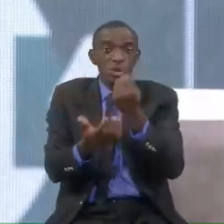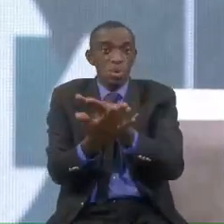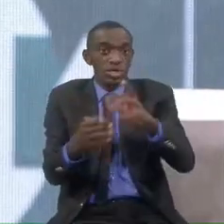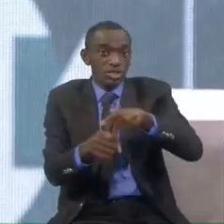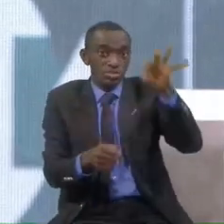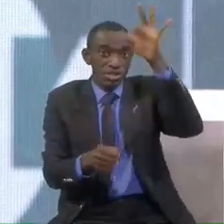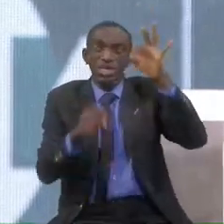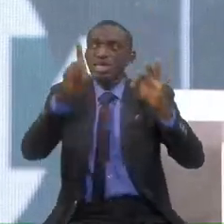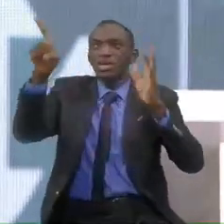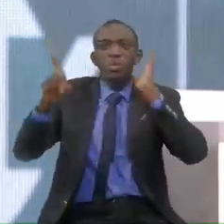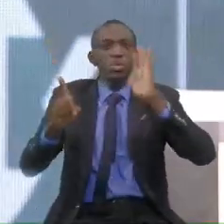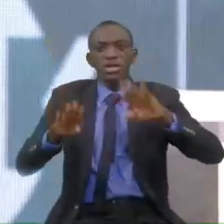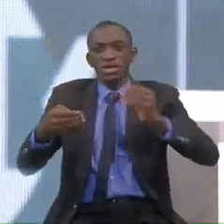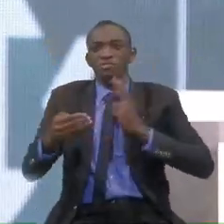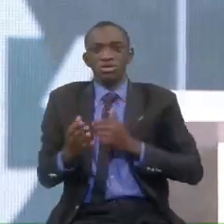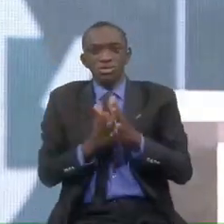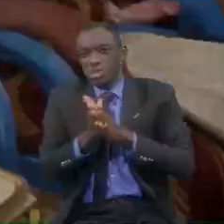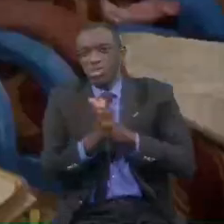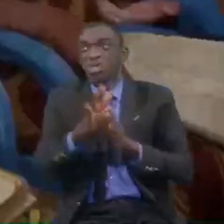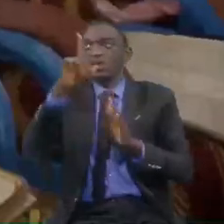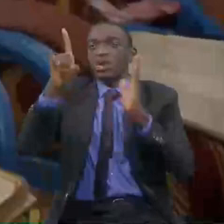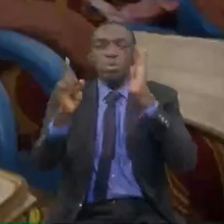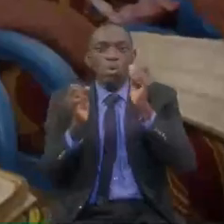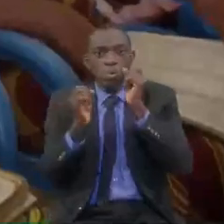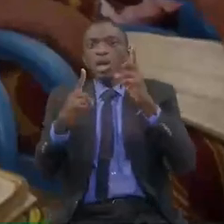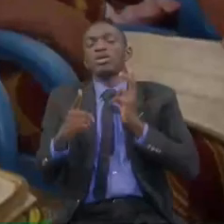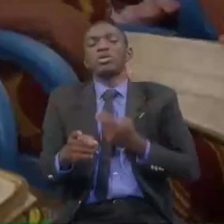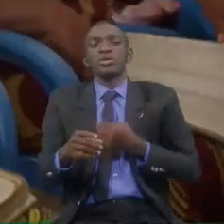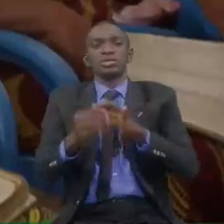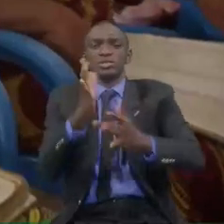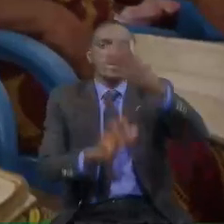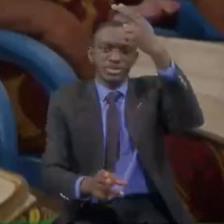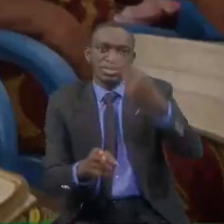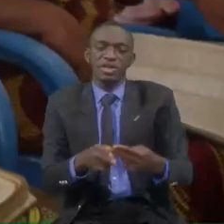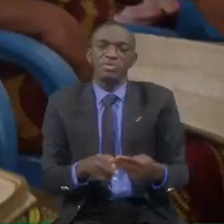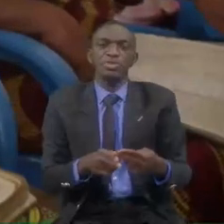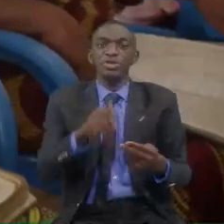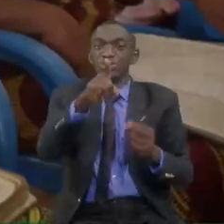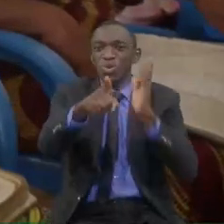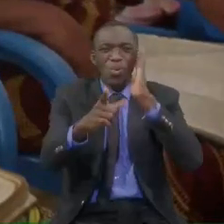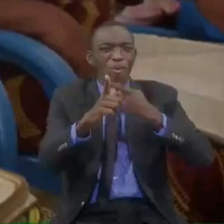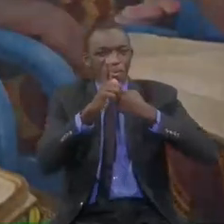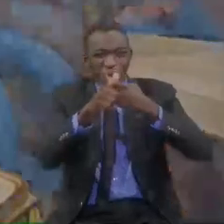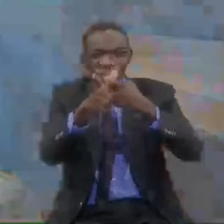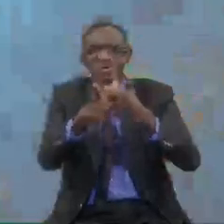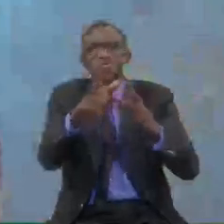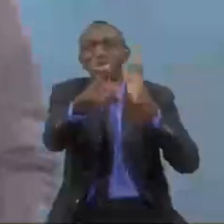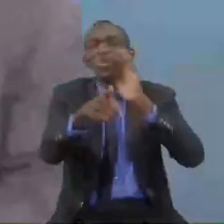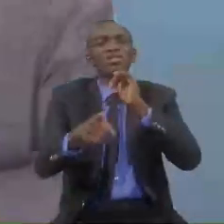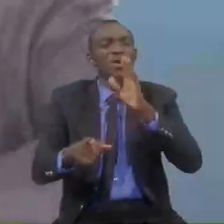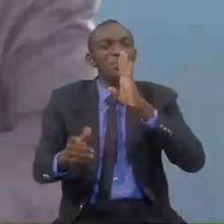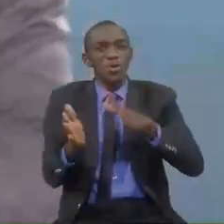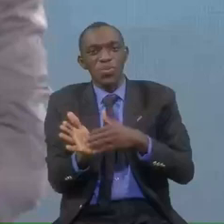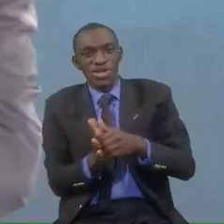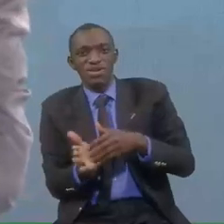Saint-Esprit, c'est l'Esprit qui vivifie. Il va vous vivifier au nom de Jésus-Christ. Vous allez courir, vous ne serez